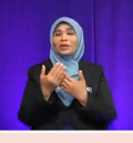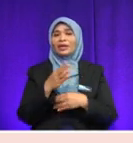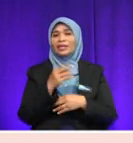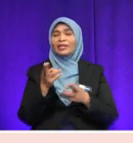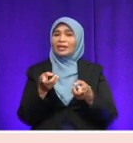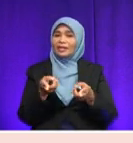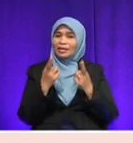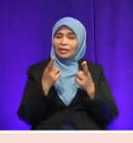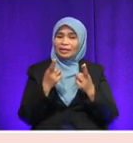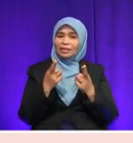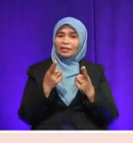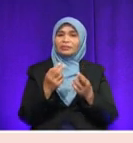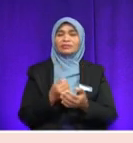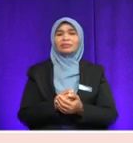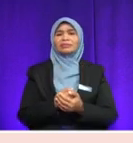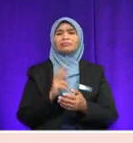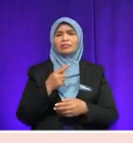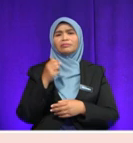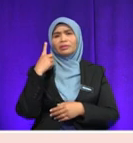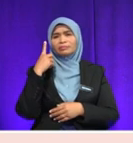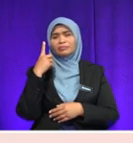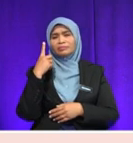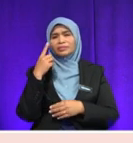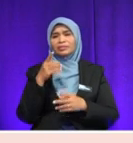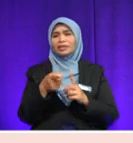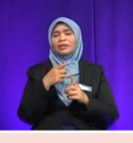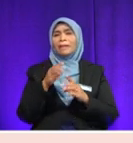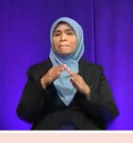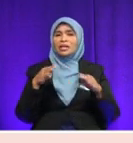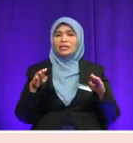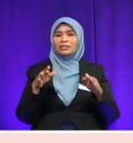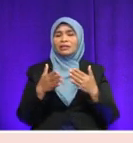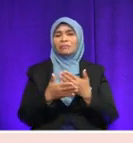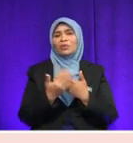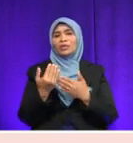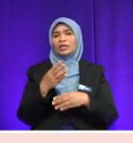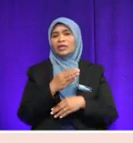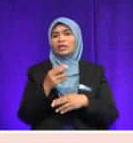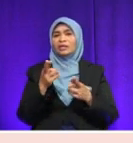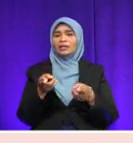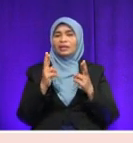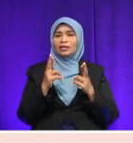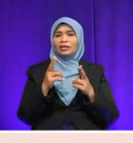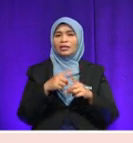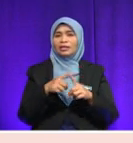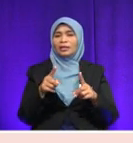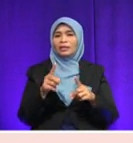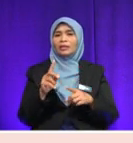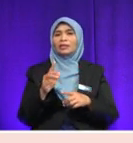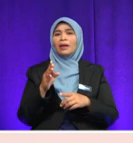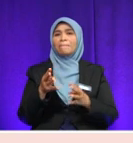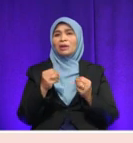mudah ya mudah dari Kita paham mudah itu dari sudut bahasa Arab mudah tetapi yang dikehendaki oleh